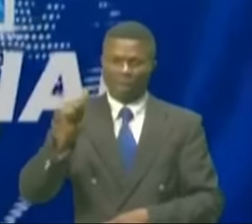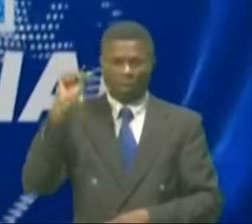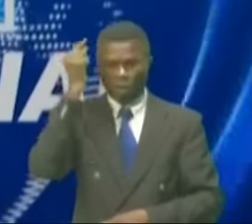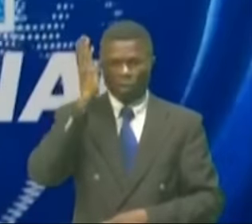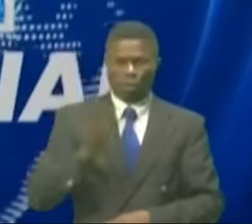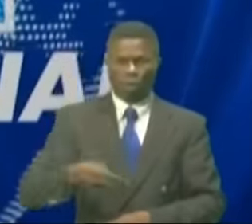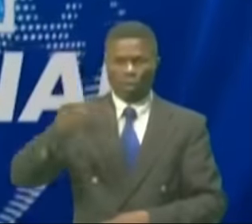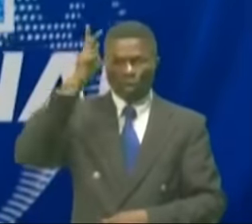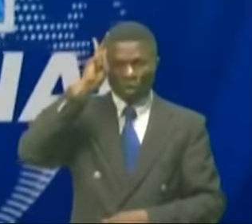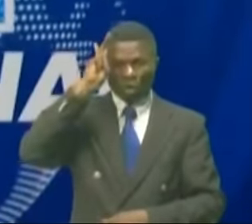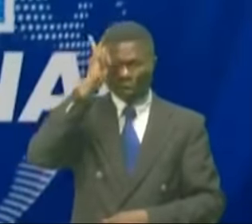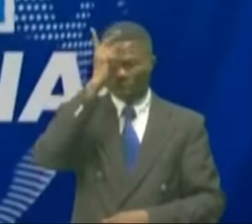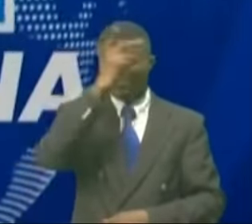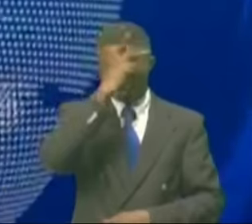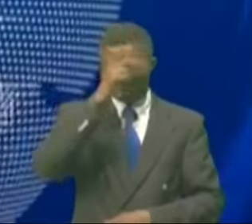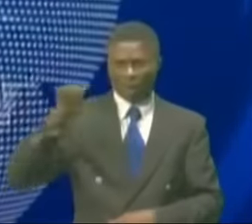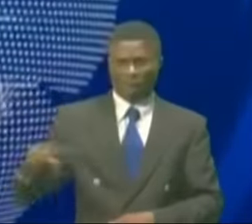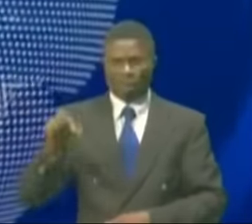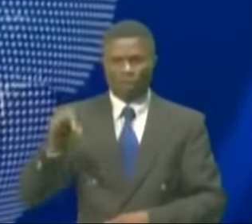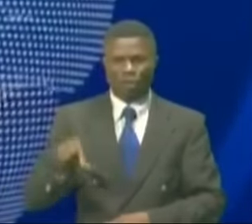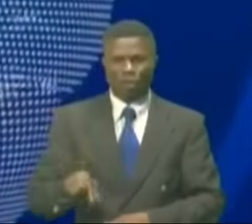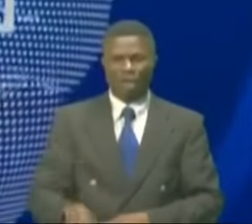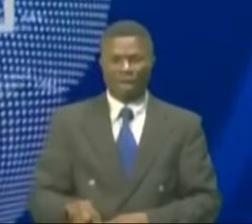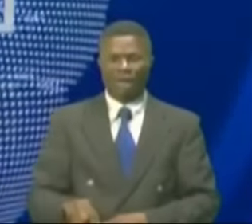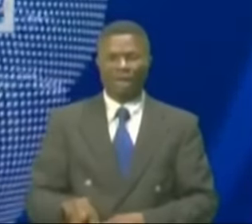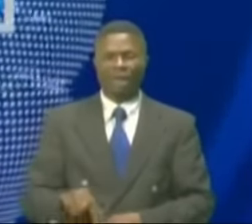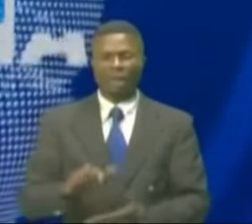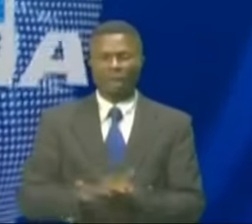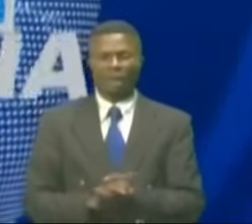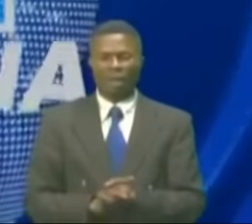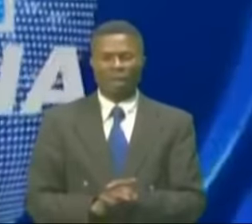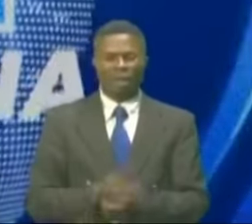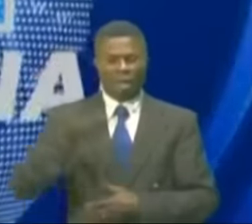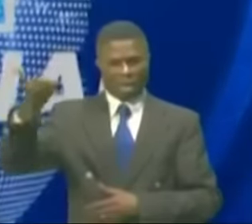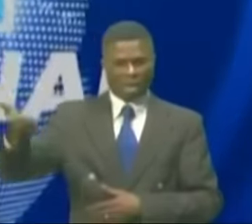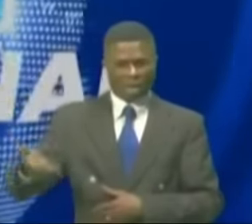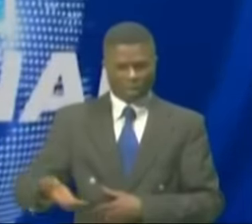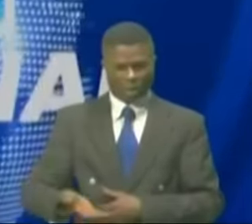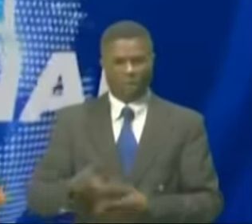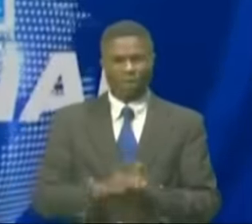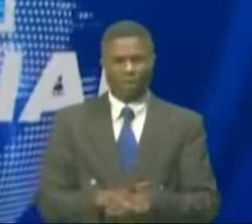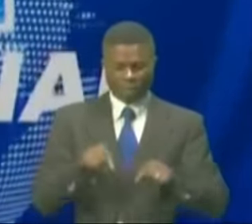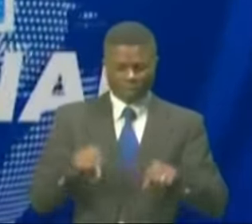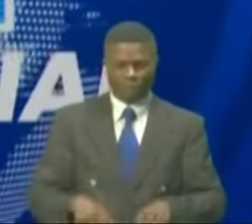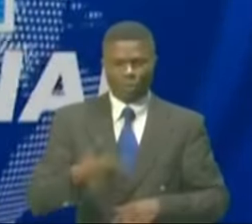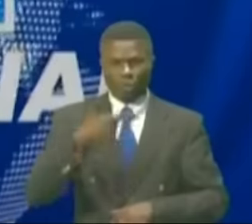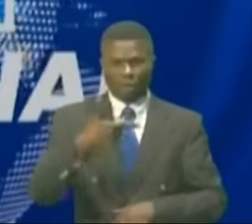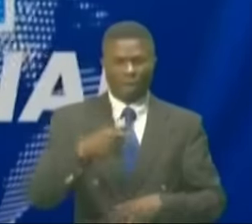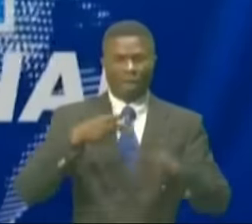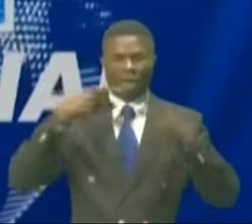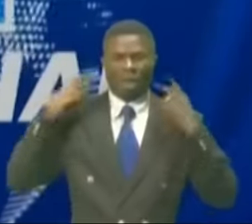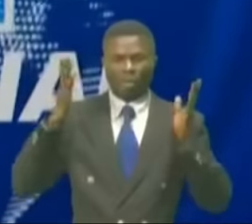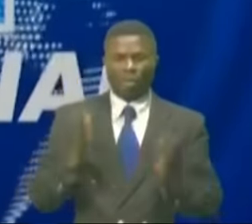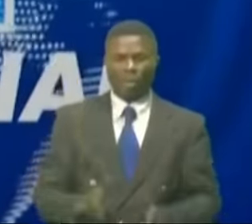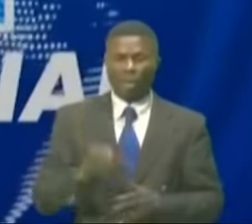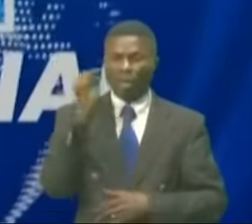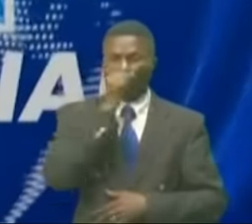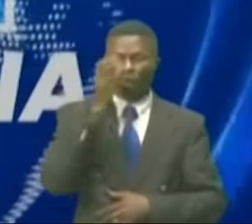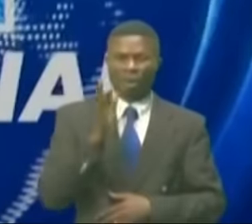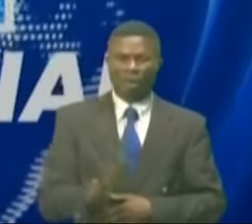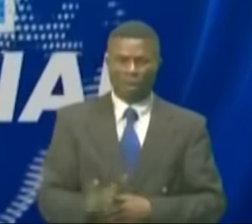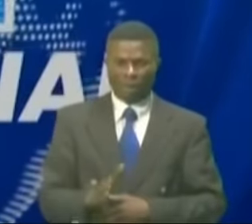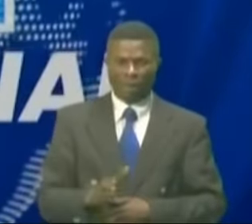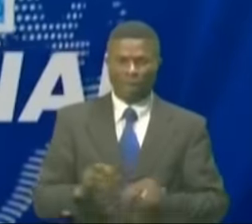de Haut-Katanga, Jacques Kabula Kantwe, a reçu ce mardi le pasteur et musicien